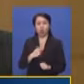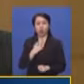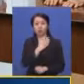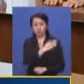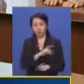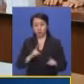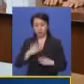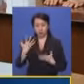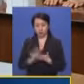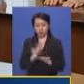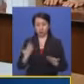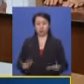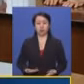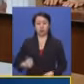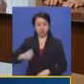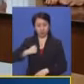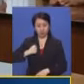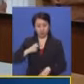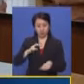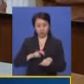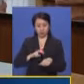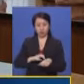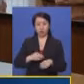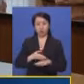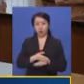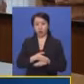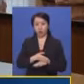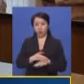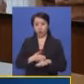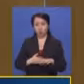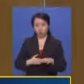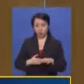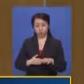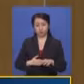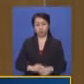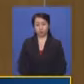кость. Чтобы спасти жизнь солдату, врачам пришлось ампутировать ему левую руку.